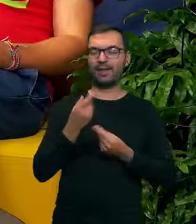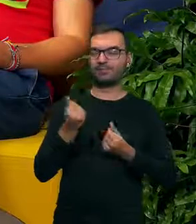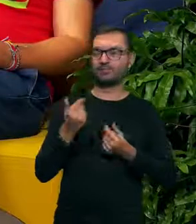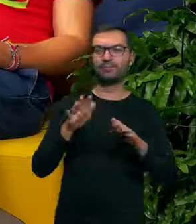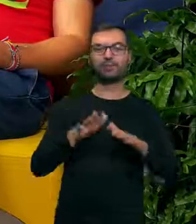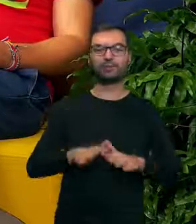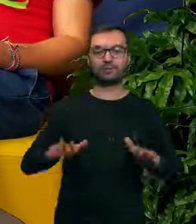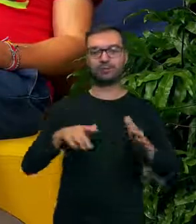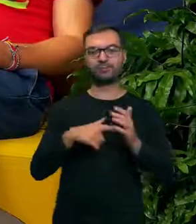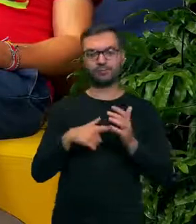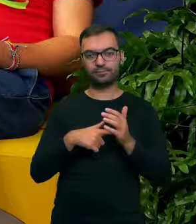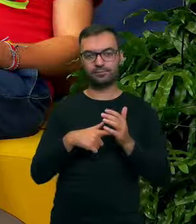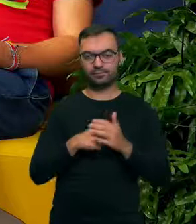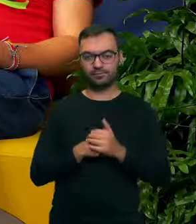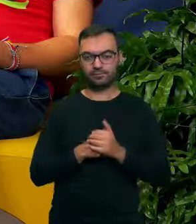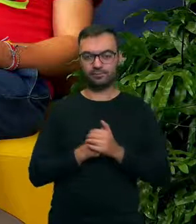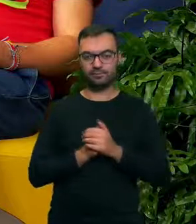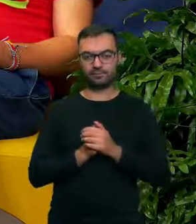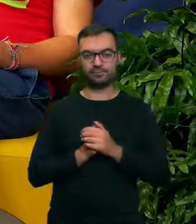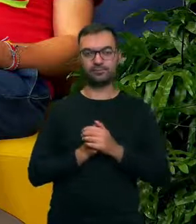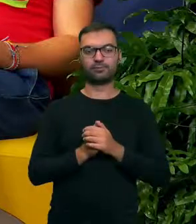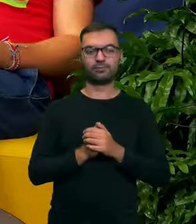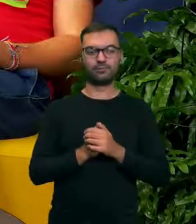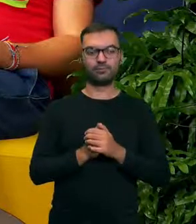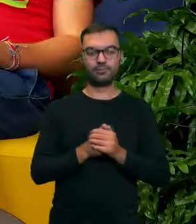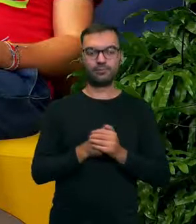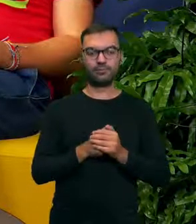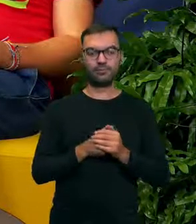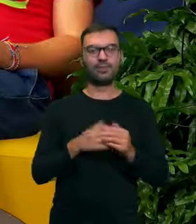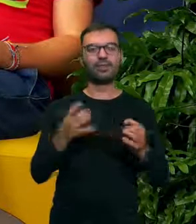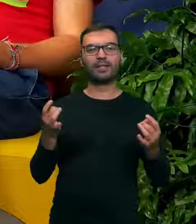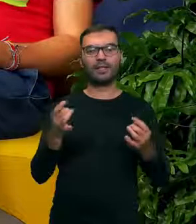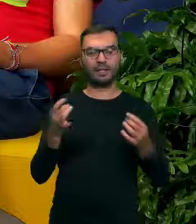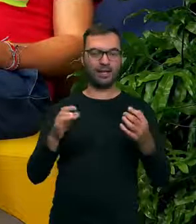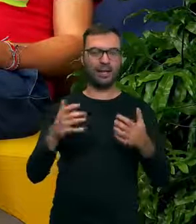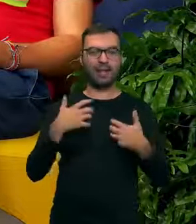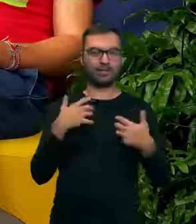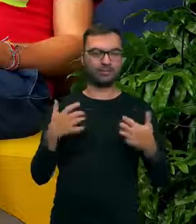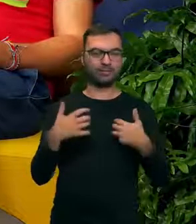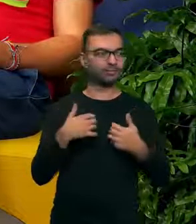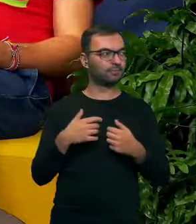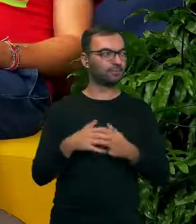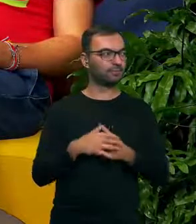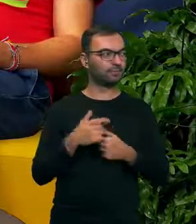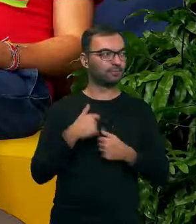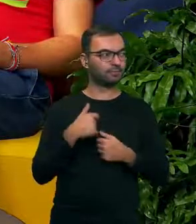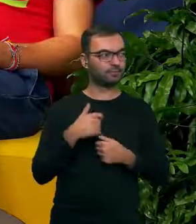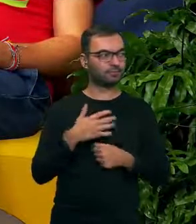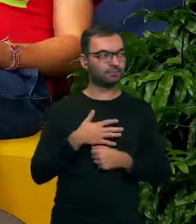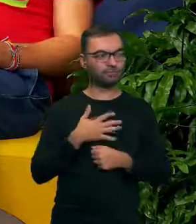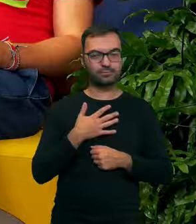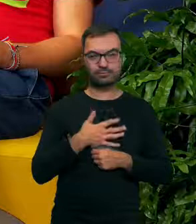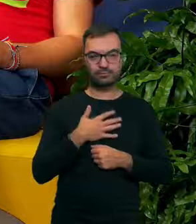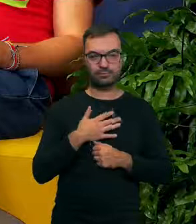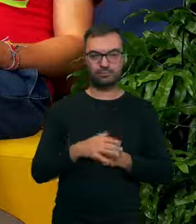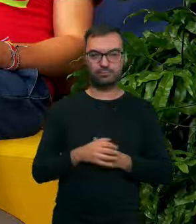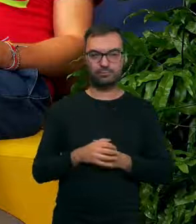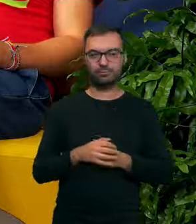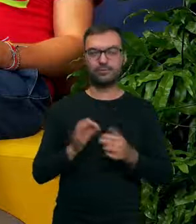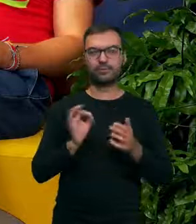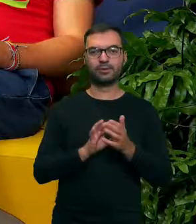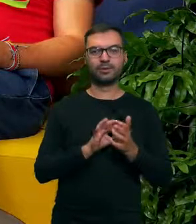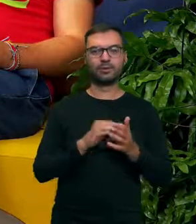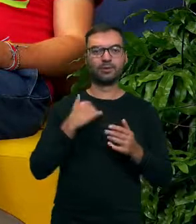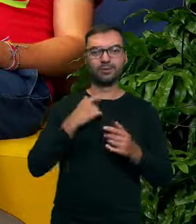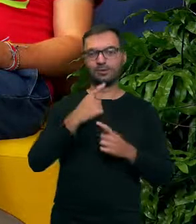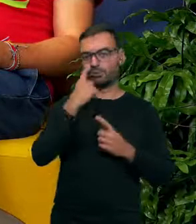tej przestrzeni. To jest w takim wymiarze, powiedzmy, gry. No to... Mnie się wydaje, że na pewno to, że